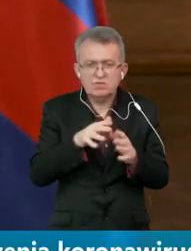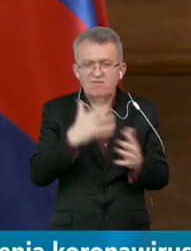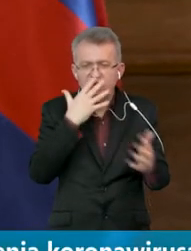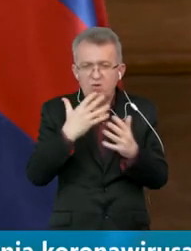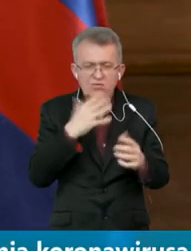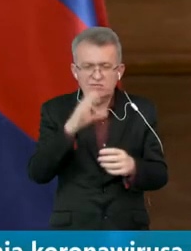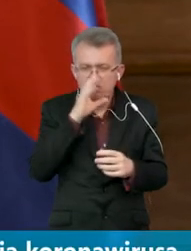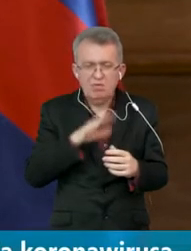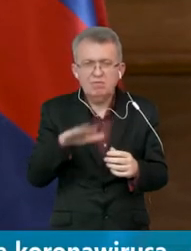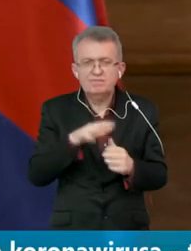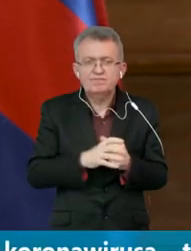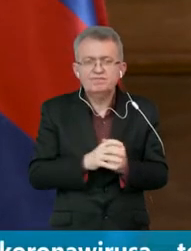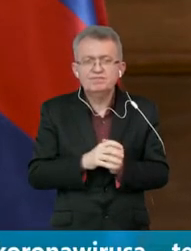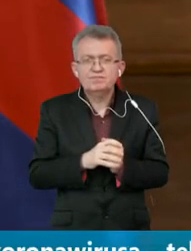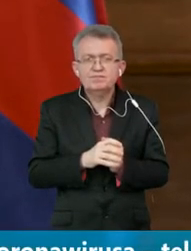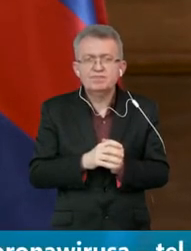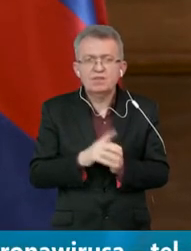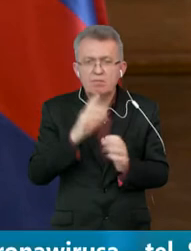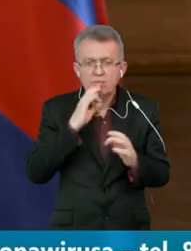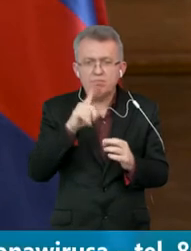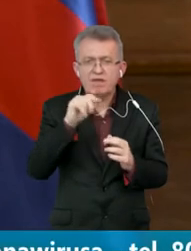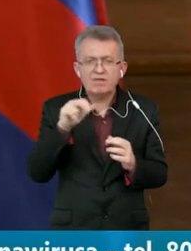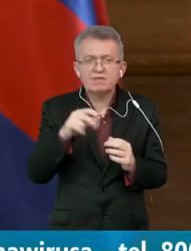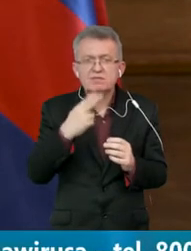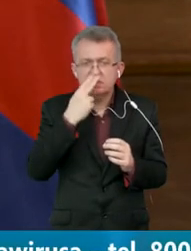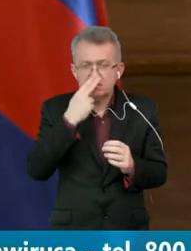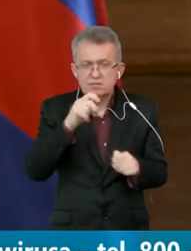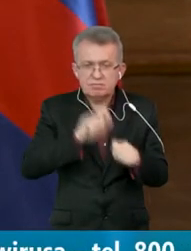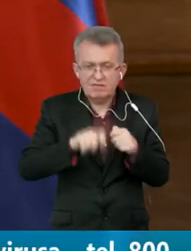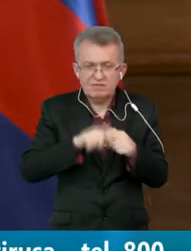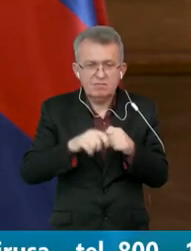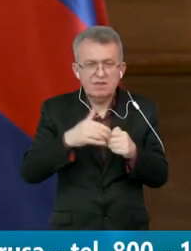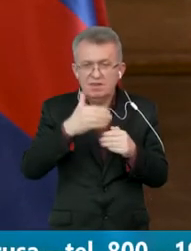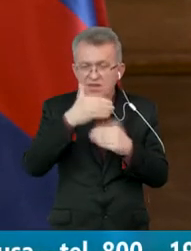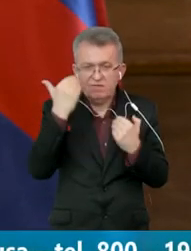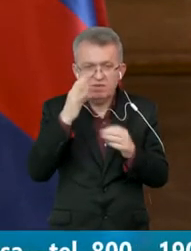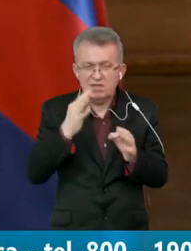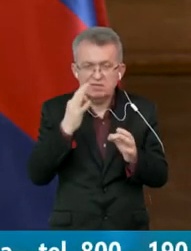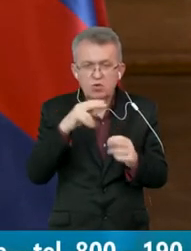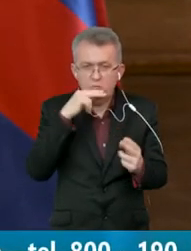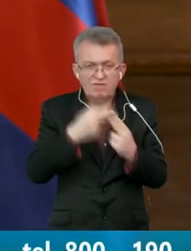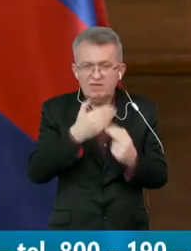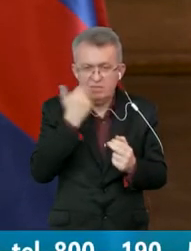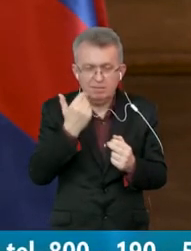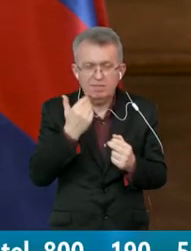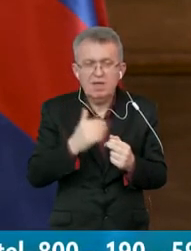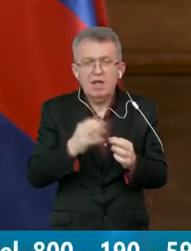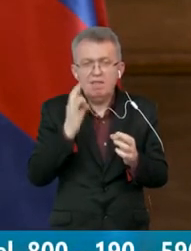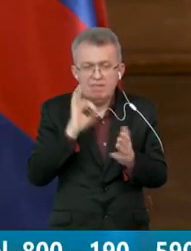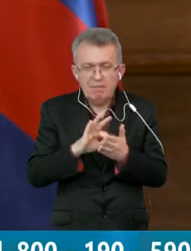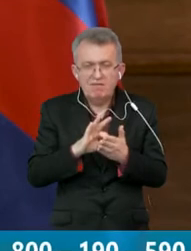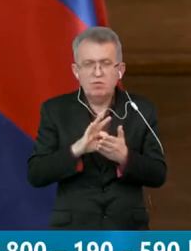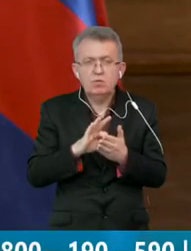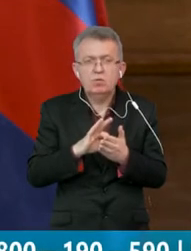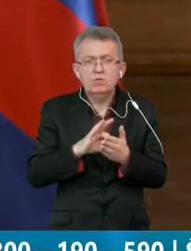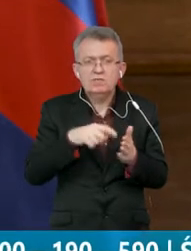to fatalnie. Panie Patryku, przyjrzę się tematowi. Nie znam na tą chwilę odpowiedzi, ale na pewno